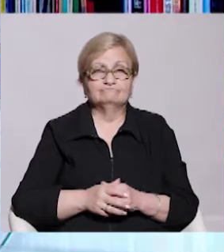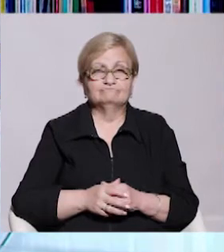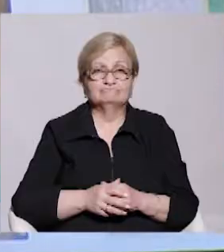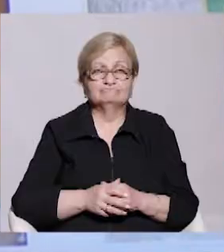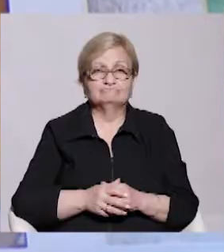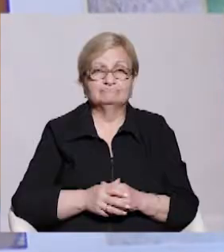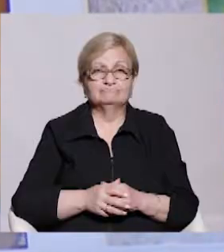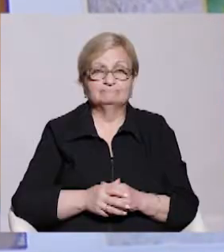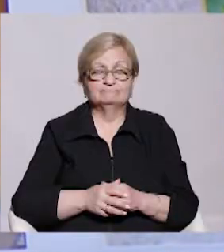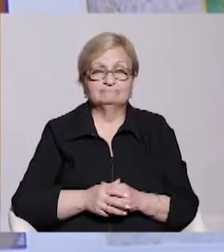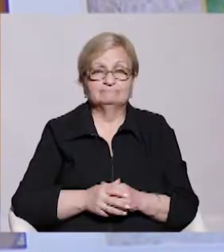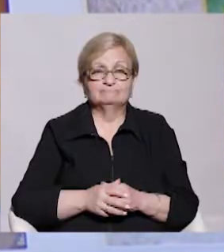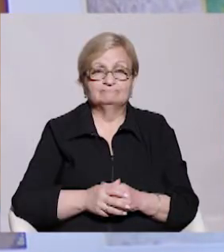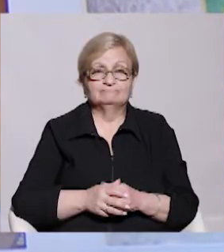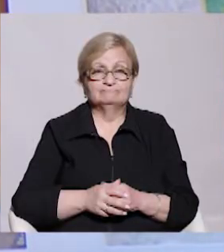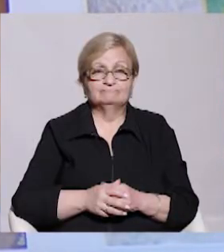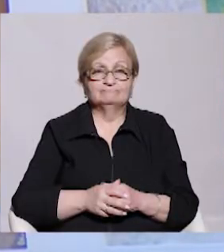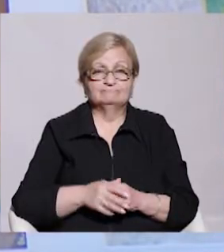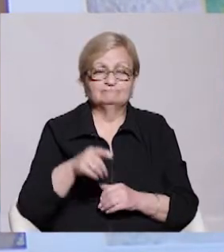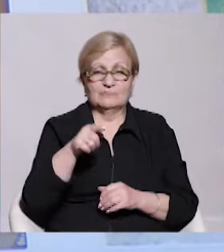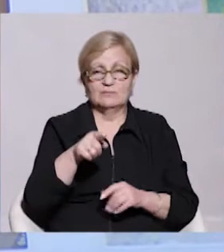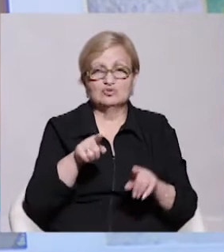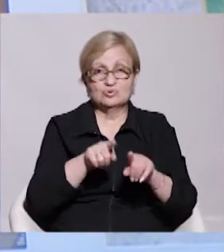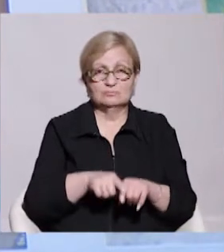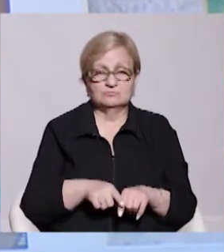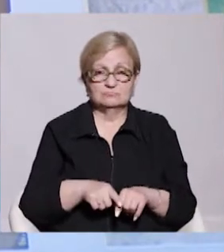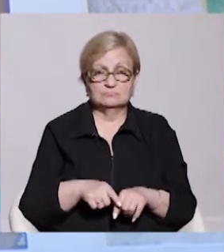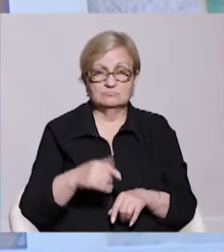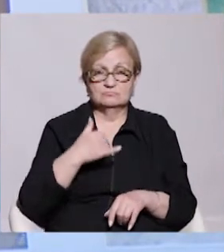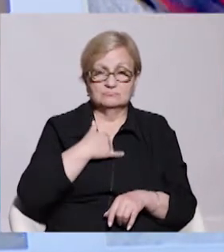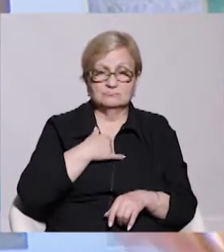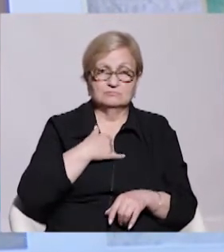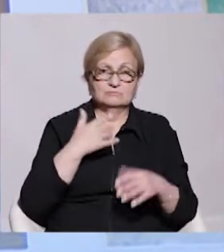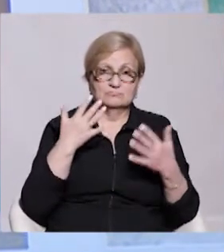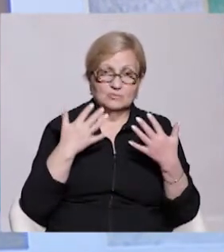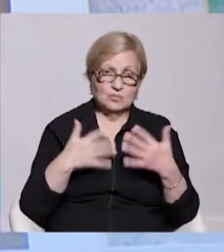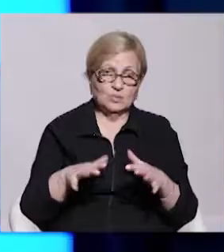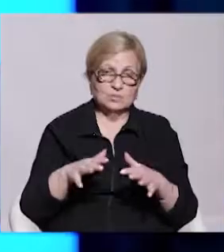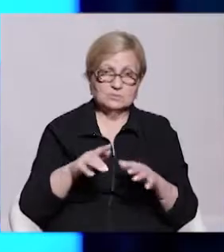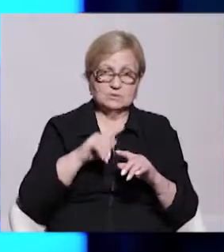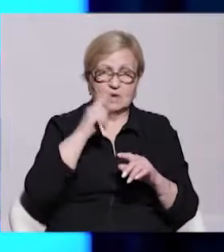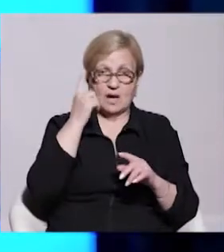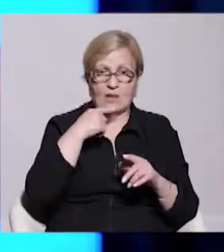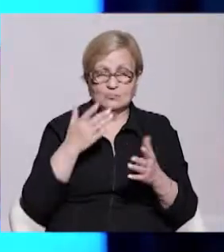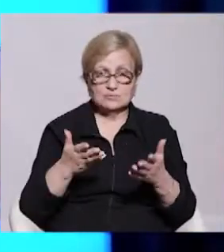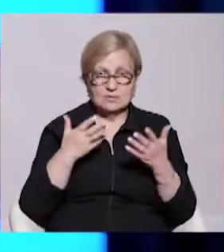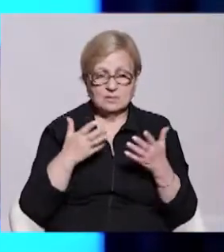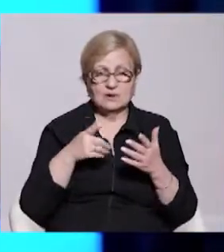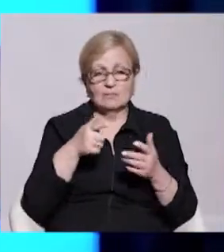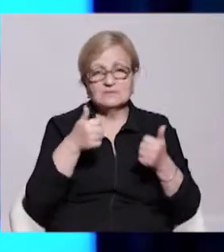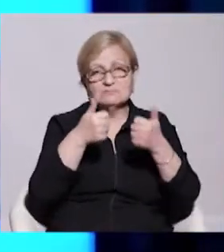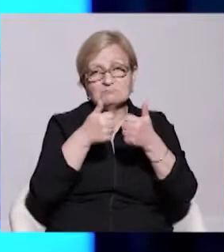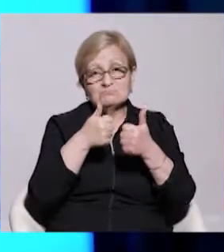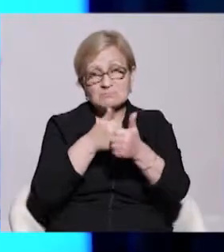აი ასე. ესე იგი, ჩვენ ამ შემთხვევაში უკვე ქონდა გამოსახულებები და გამოსახულებების